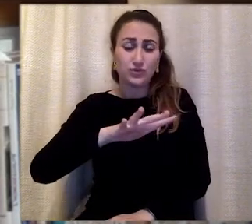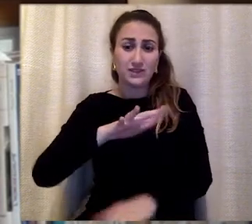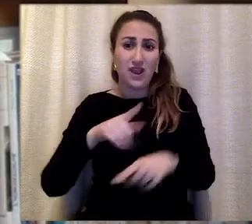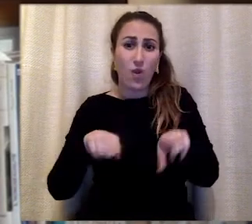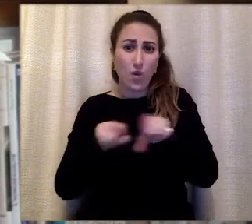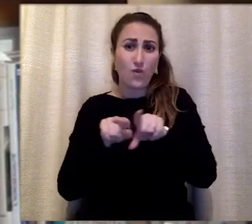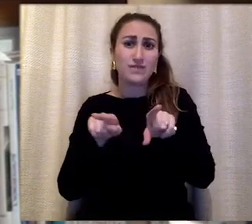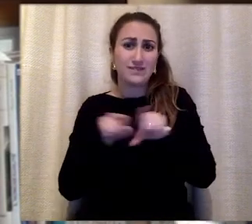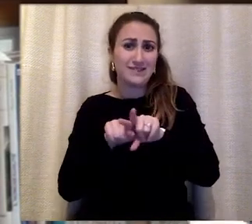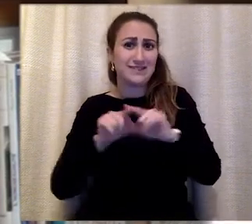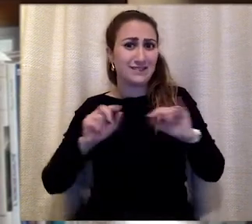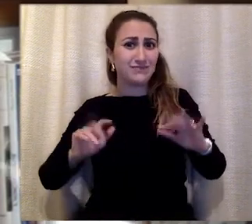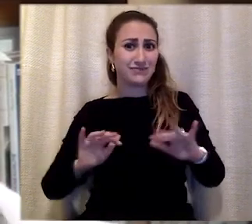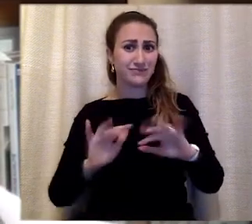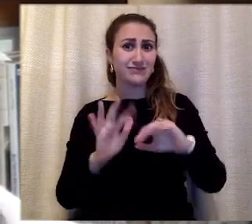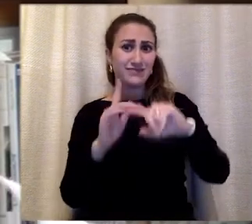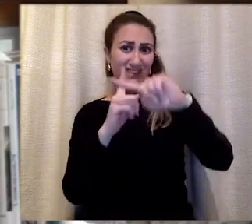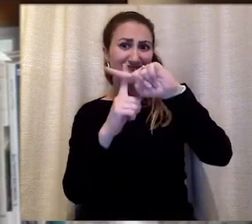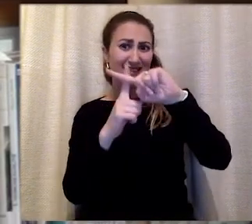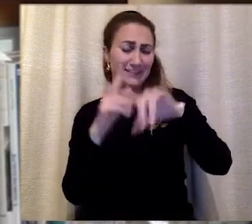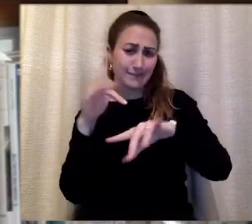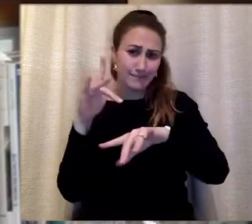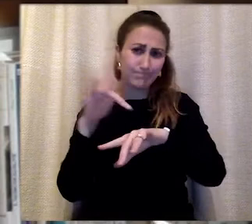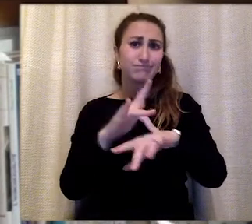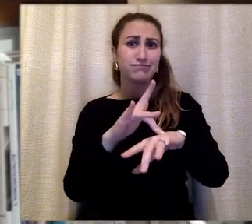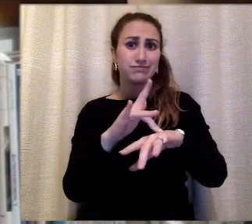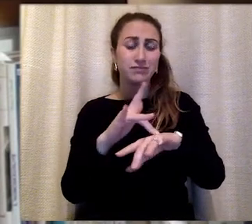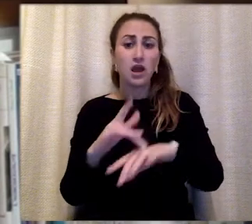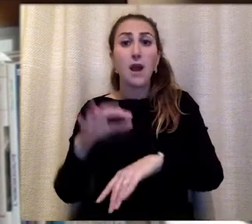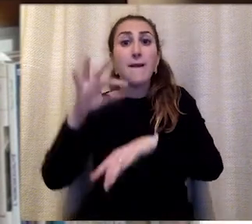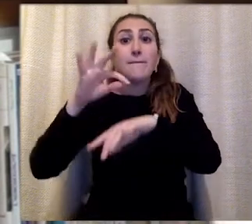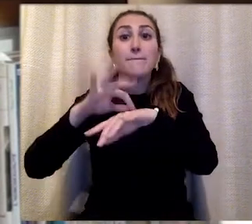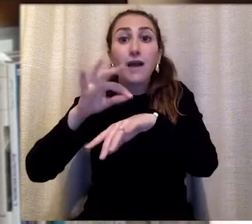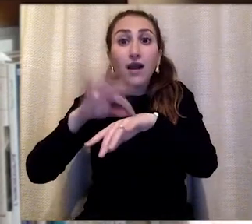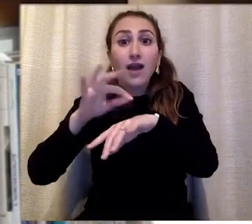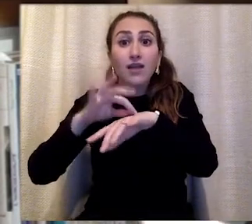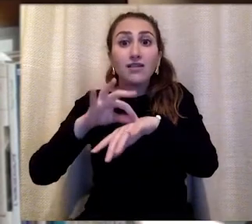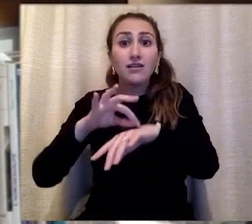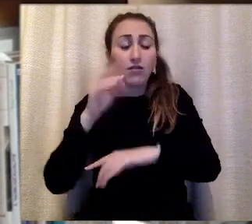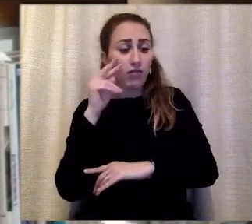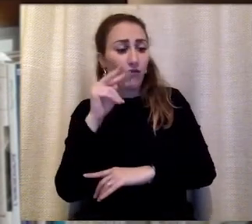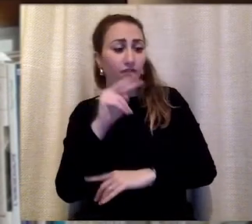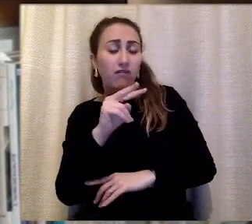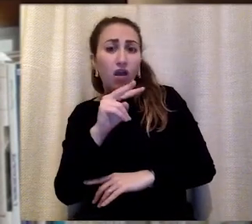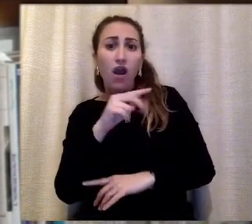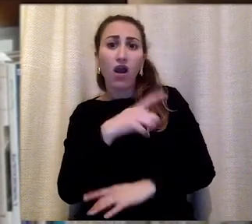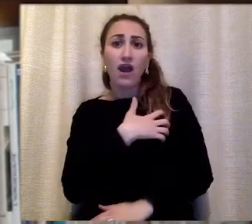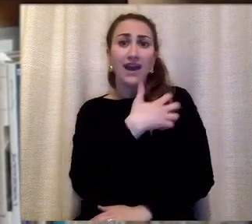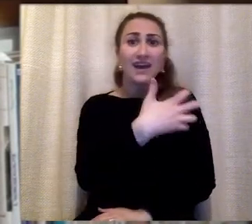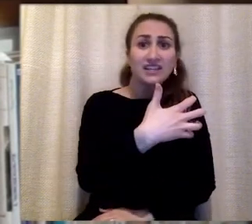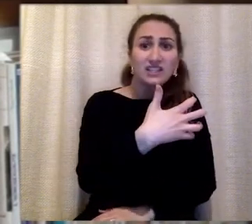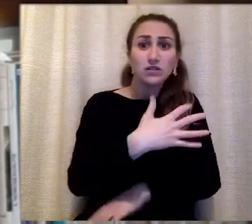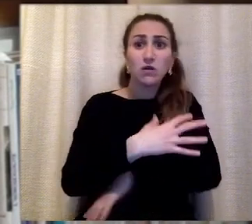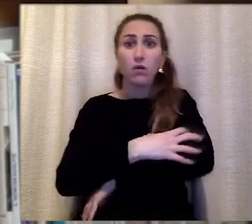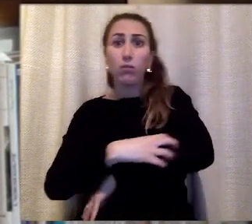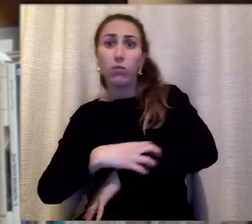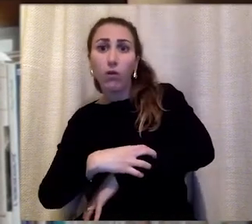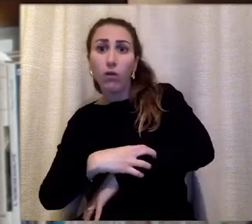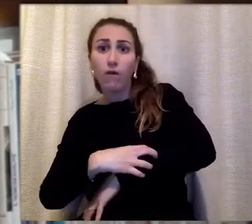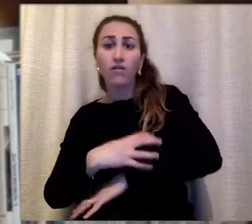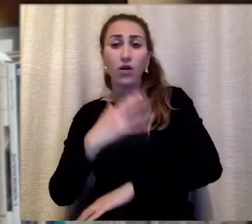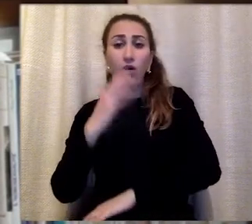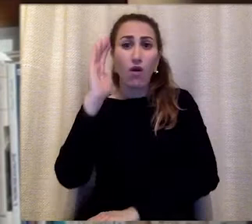qu'Église. La maladie, elle, ne fait pas de distinction. Qu'on soit riche, pauvre,